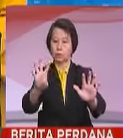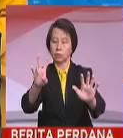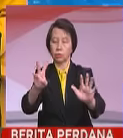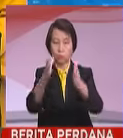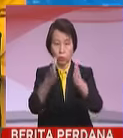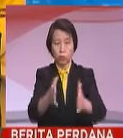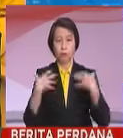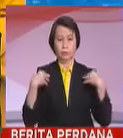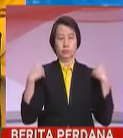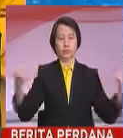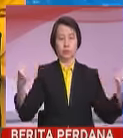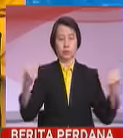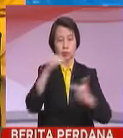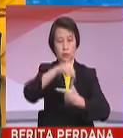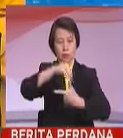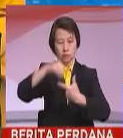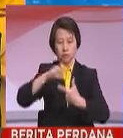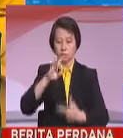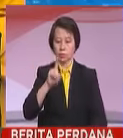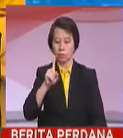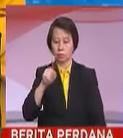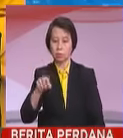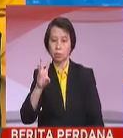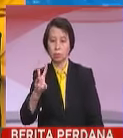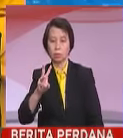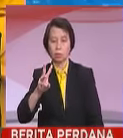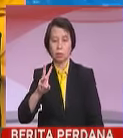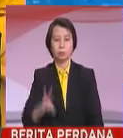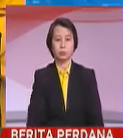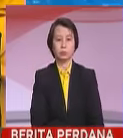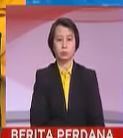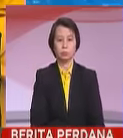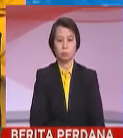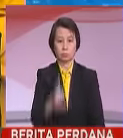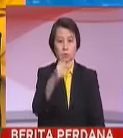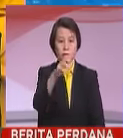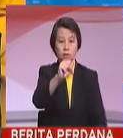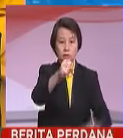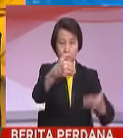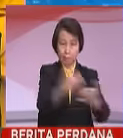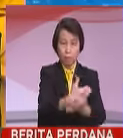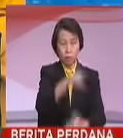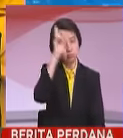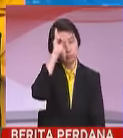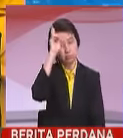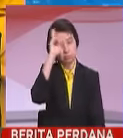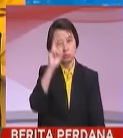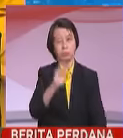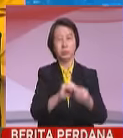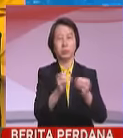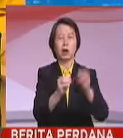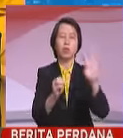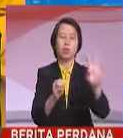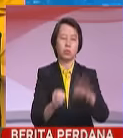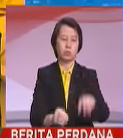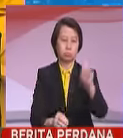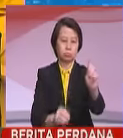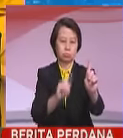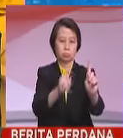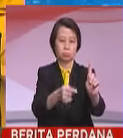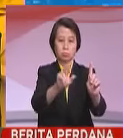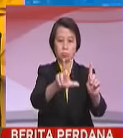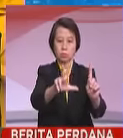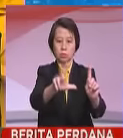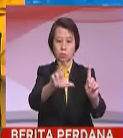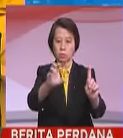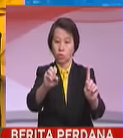52,647 kes atau 81.6% daripada keseluruhan kes. Kes baharu pula kekal 4 angka,